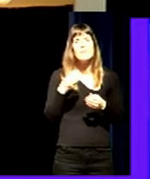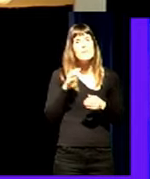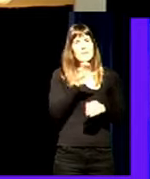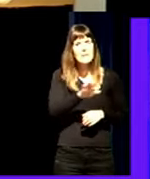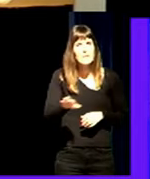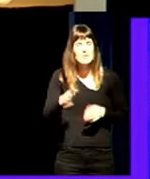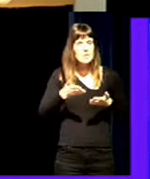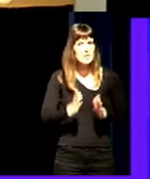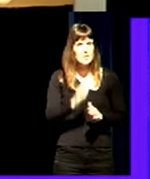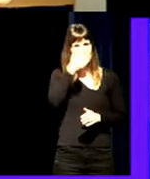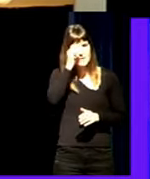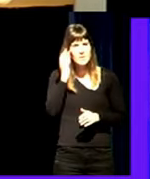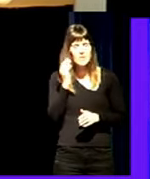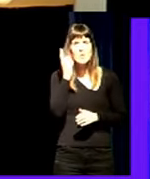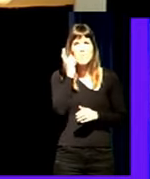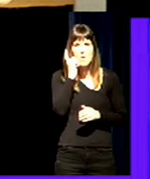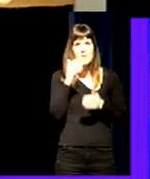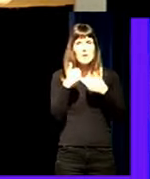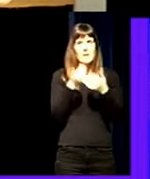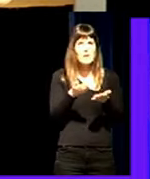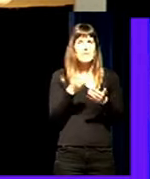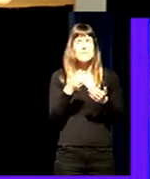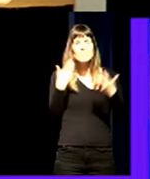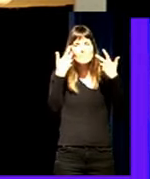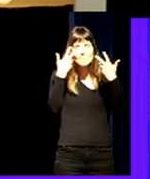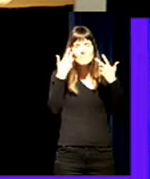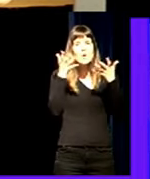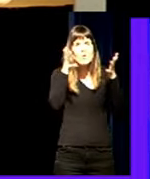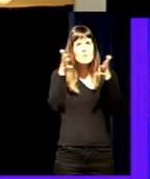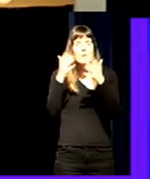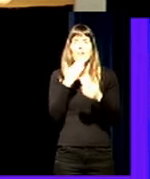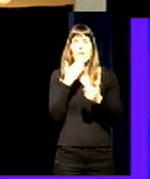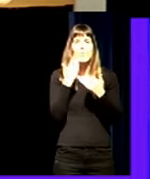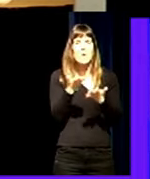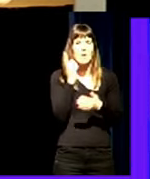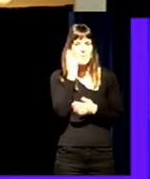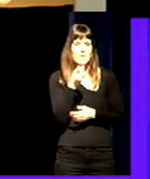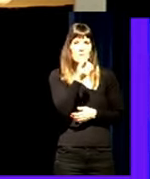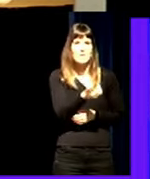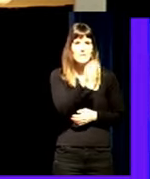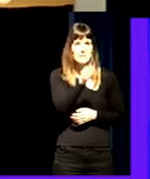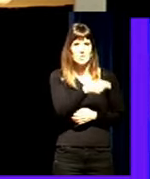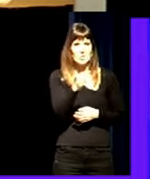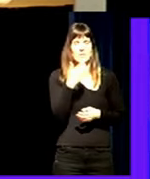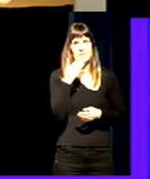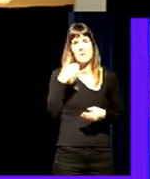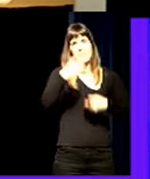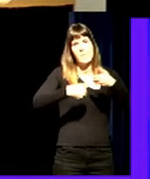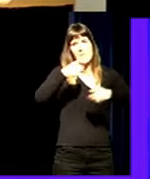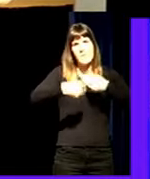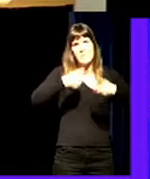beste erronka bat zen, zartu edo ez zartu, ez da, zakereko, eta hori baita ere karekarri egin, zartu edo ez zartu, zakereko telefona,